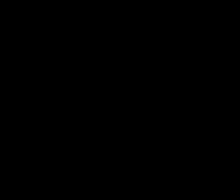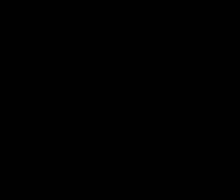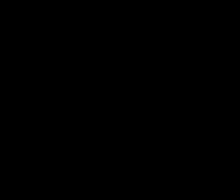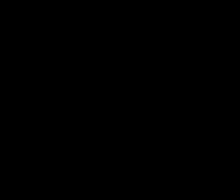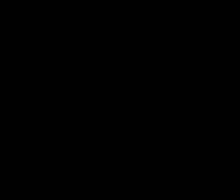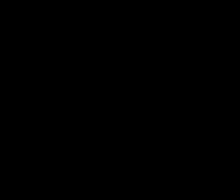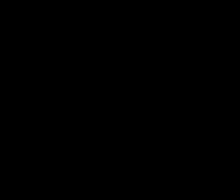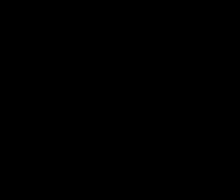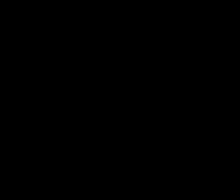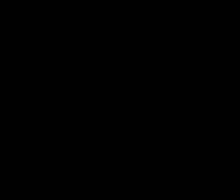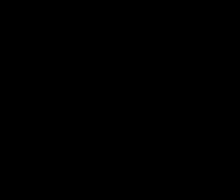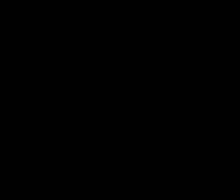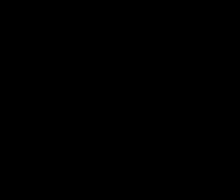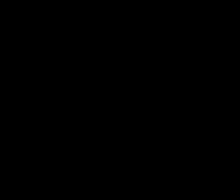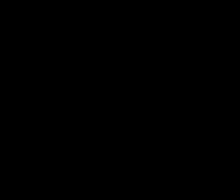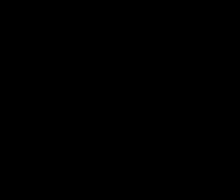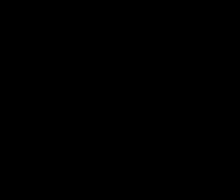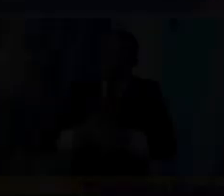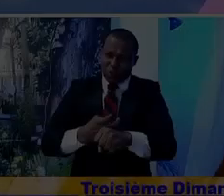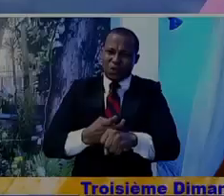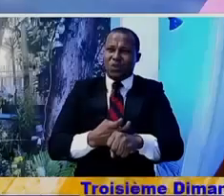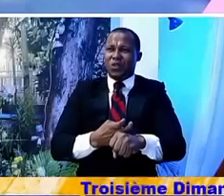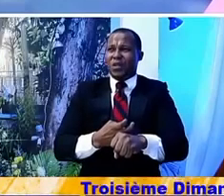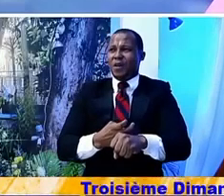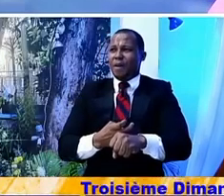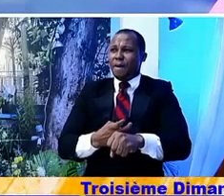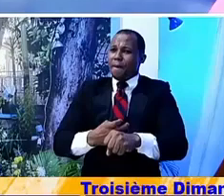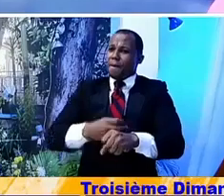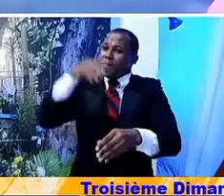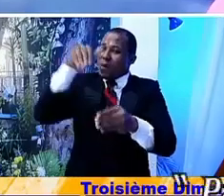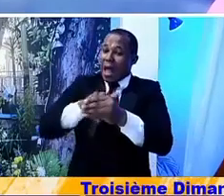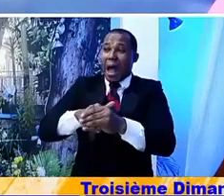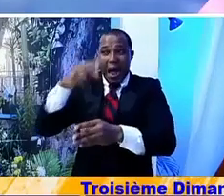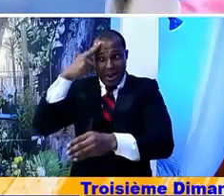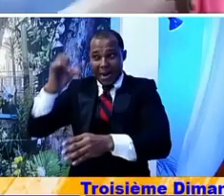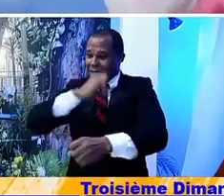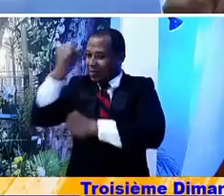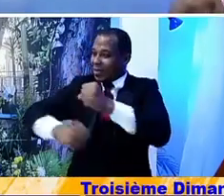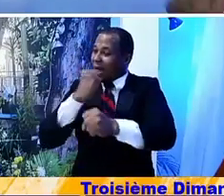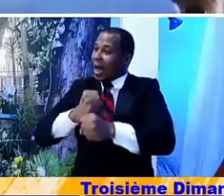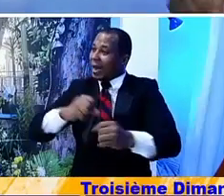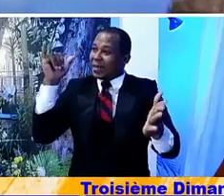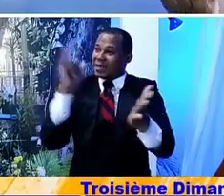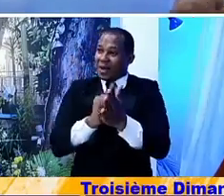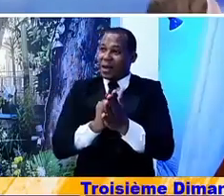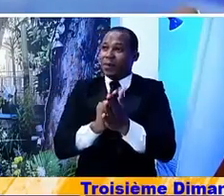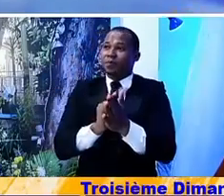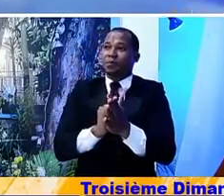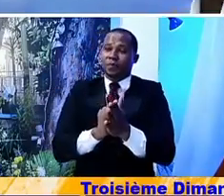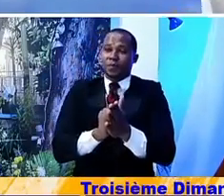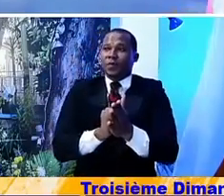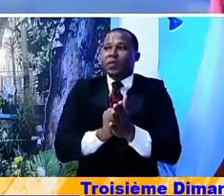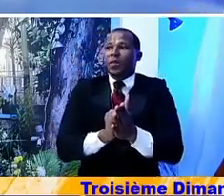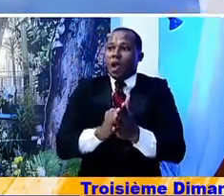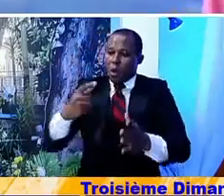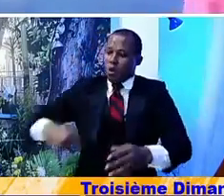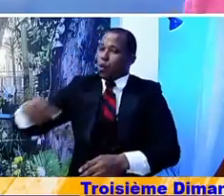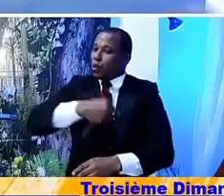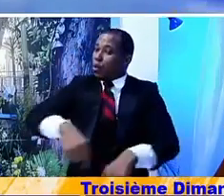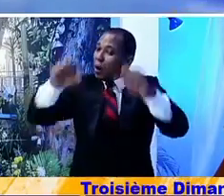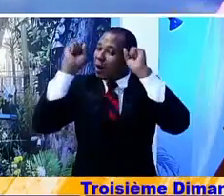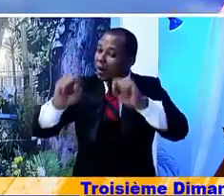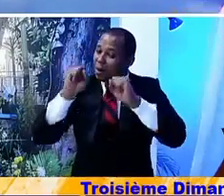doucement t'adorer. En Haïti, Anessa, ouais Anessa, côté bagaille pas bon, nous avons une